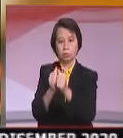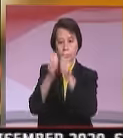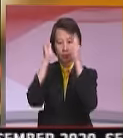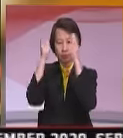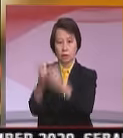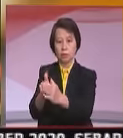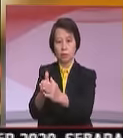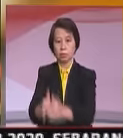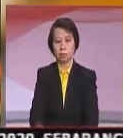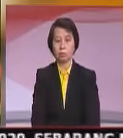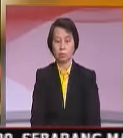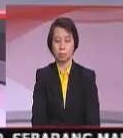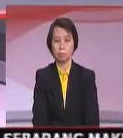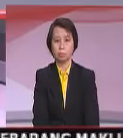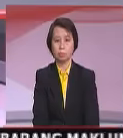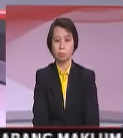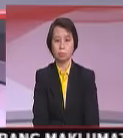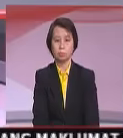Pahang.